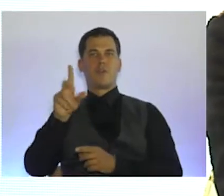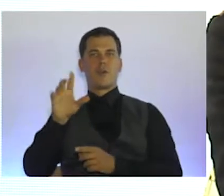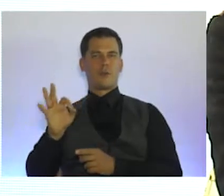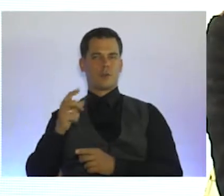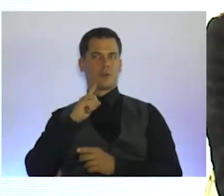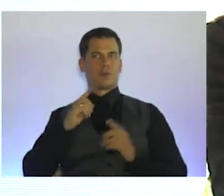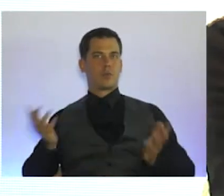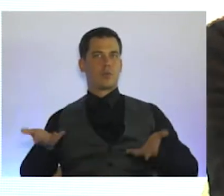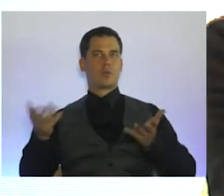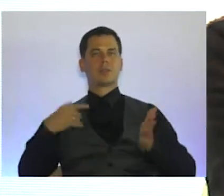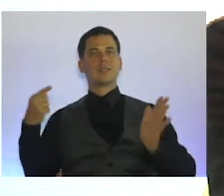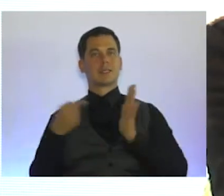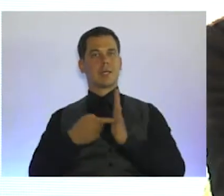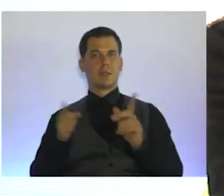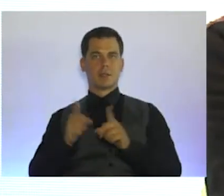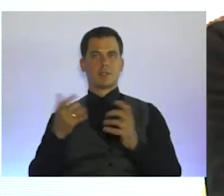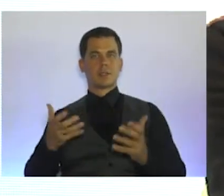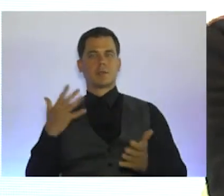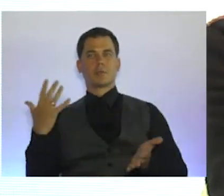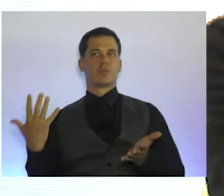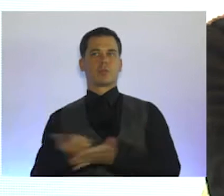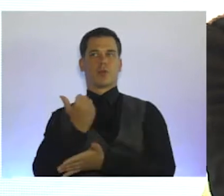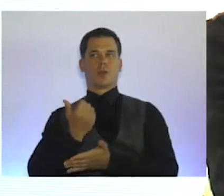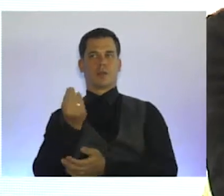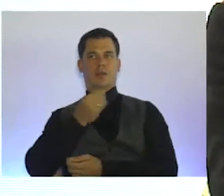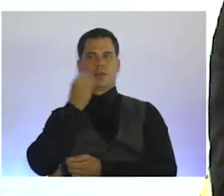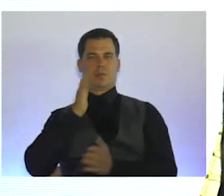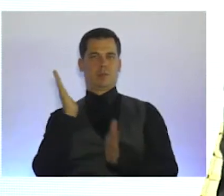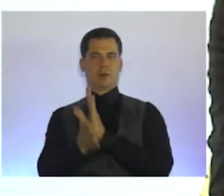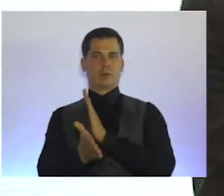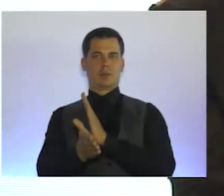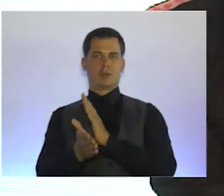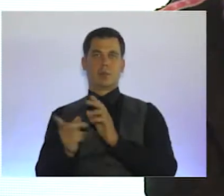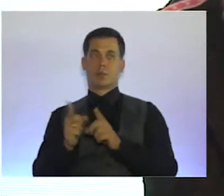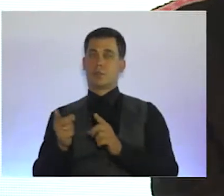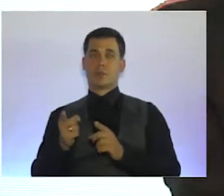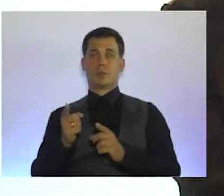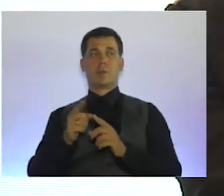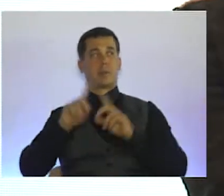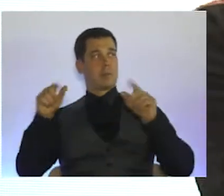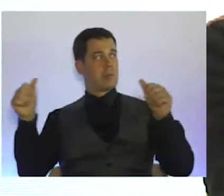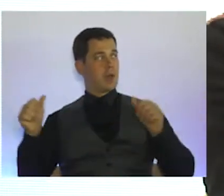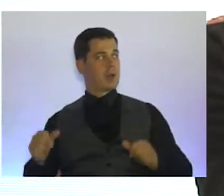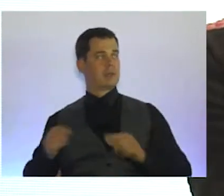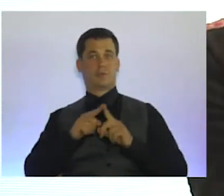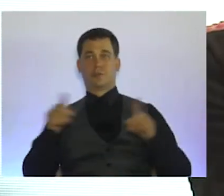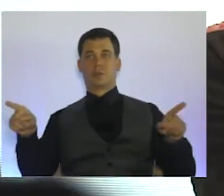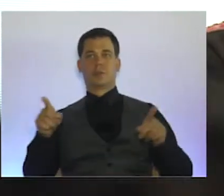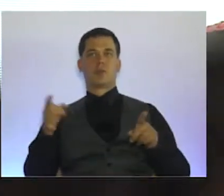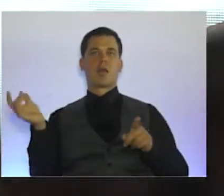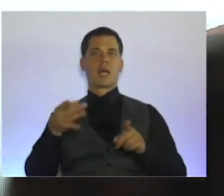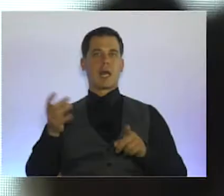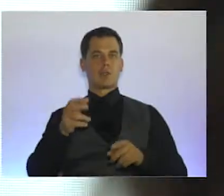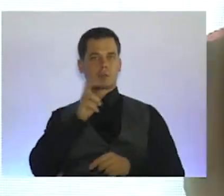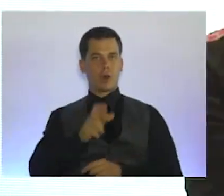przed nimi cel, a jednocześnie zabrać najprostsze sposoby jego osiągnięcia. Czyli wszystko to, co tu mamy też na tych plakatach z gier sportowych,